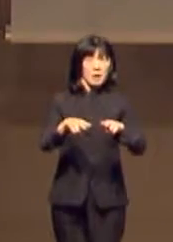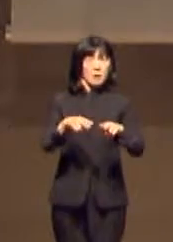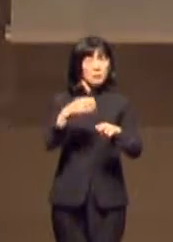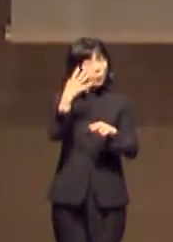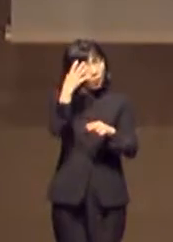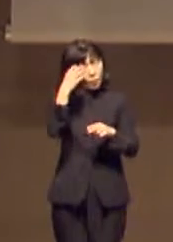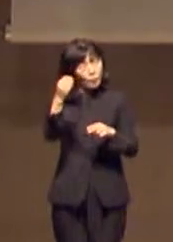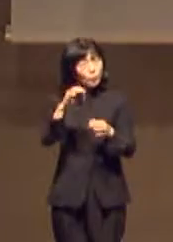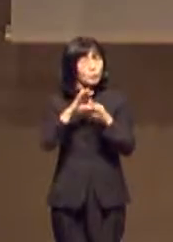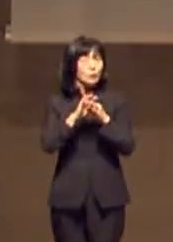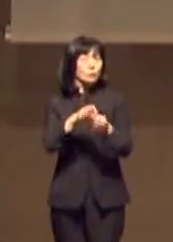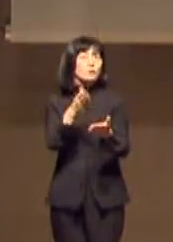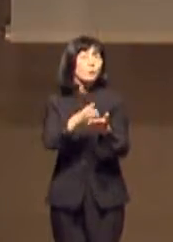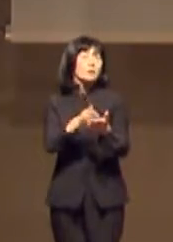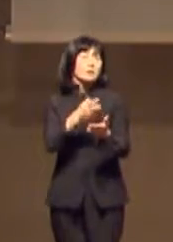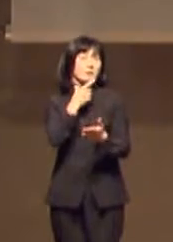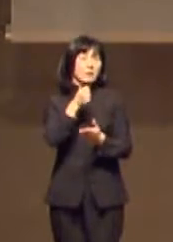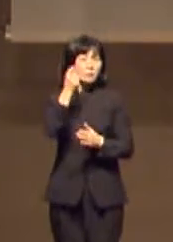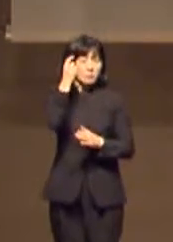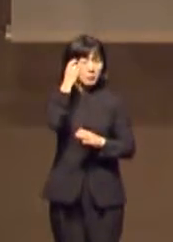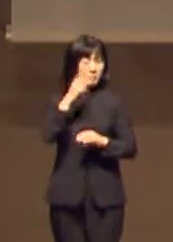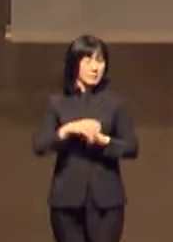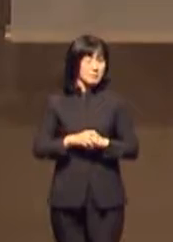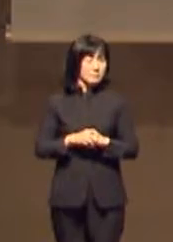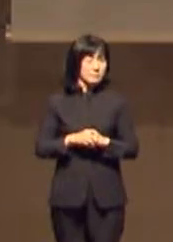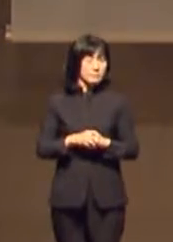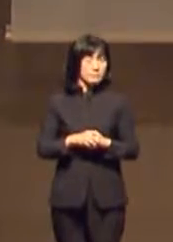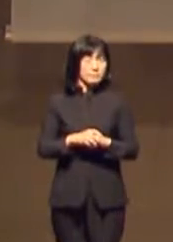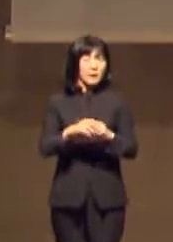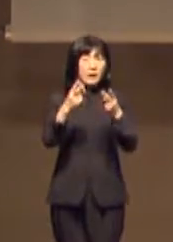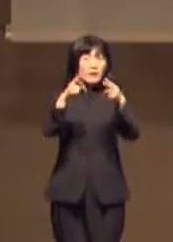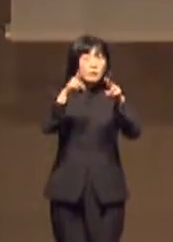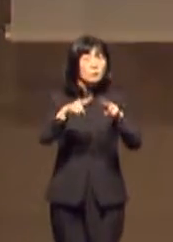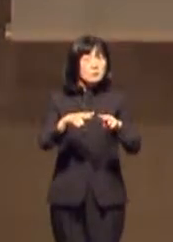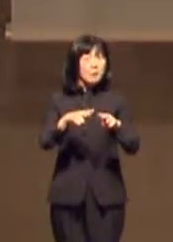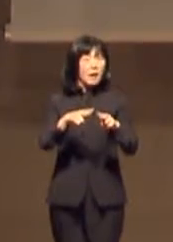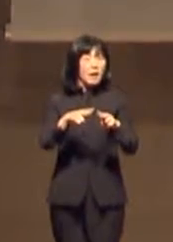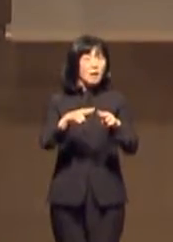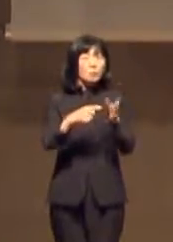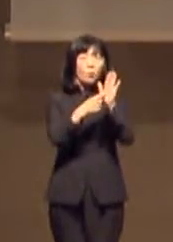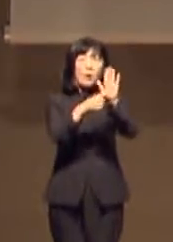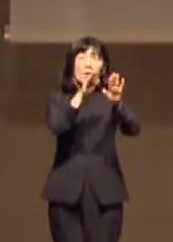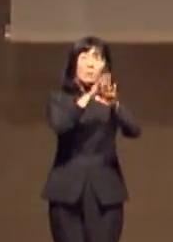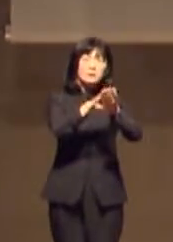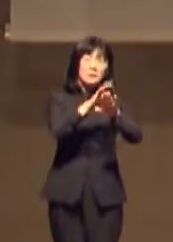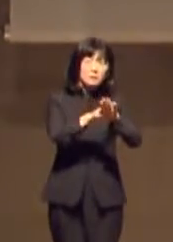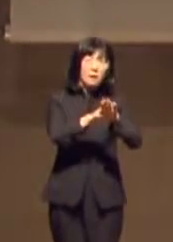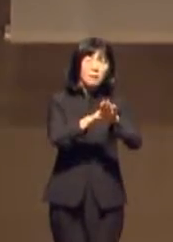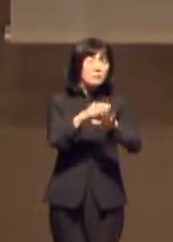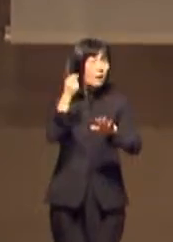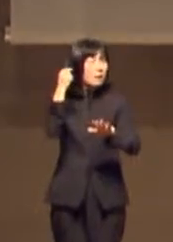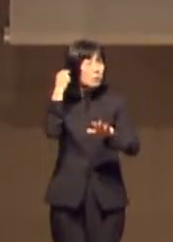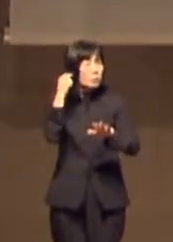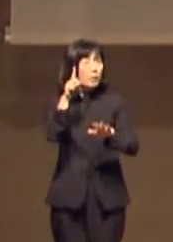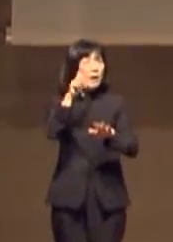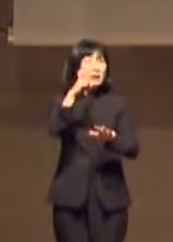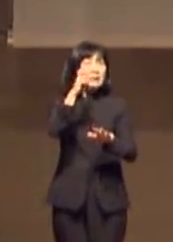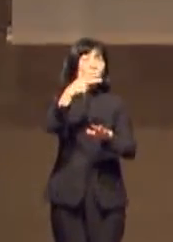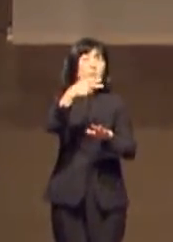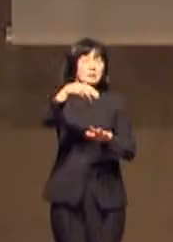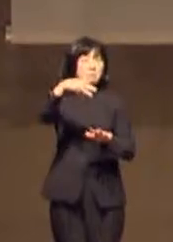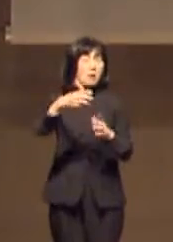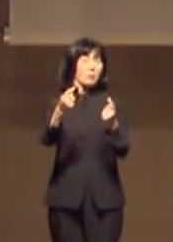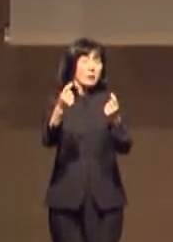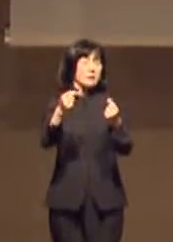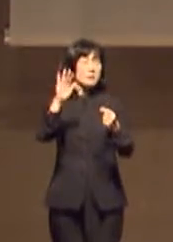について、説明させていただきたいと思います。広島市の、表記によって音は同じ広島でも、さま